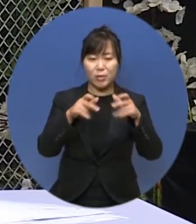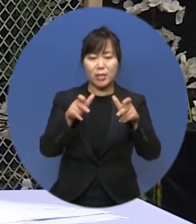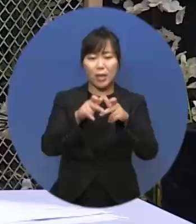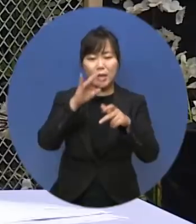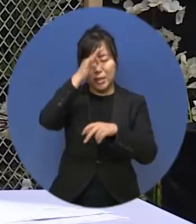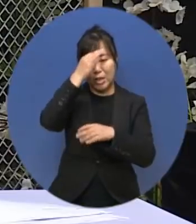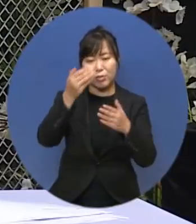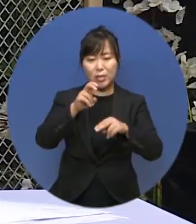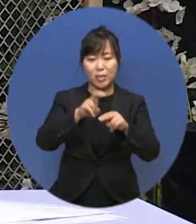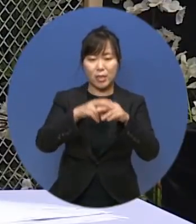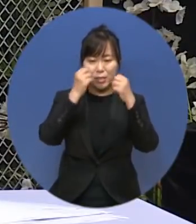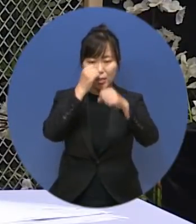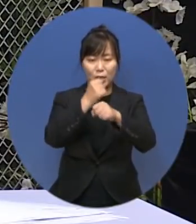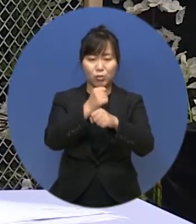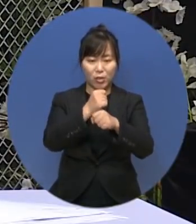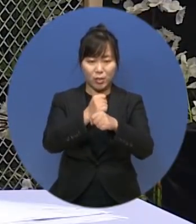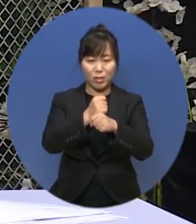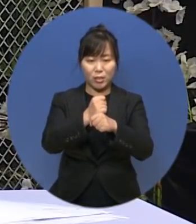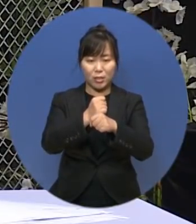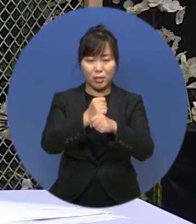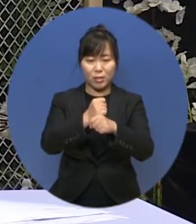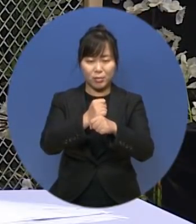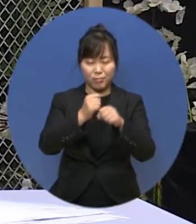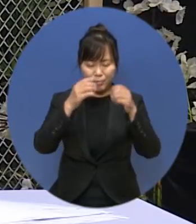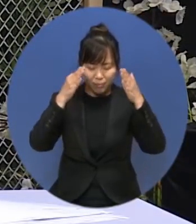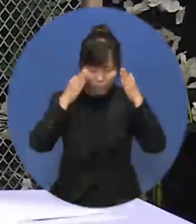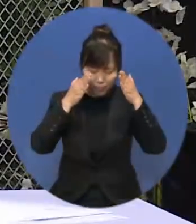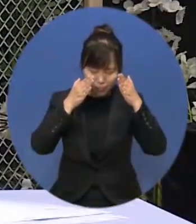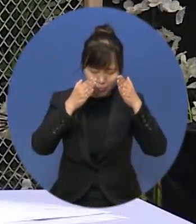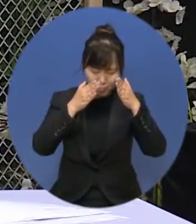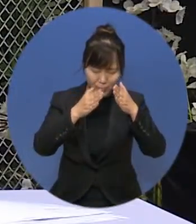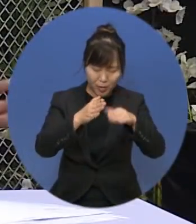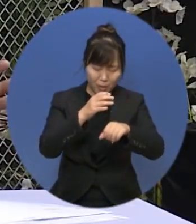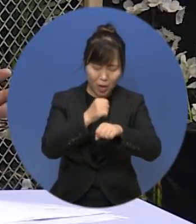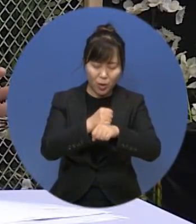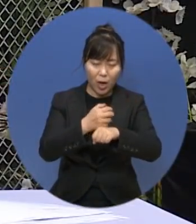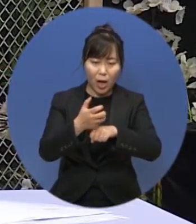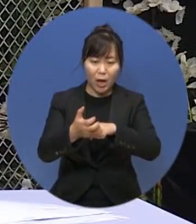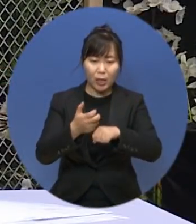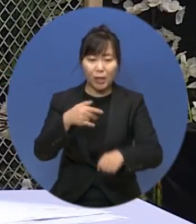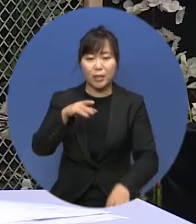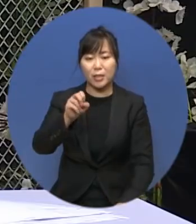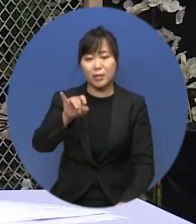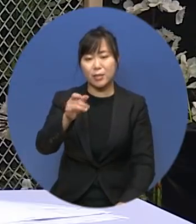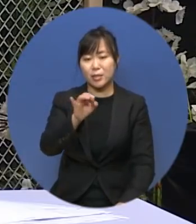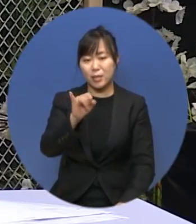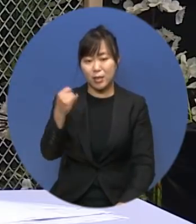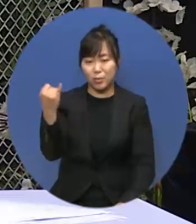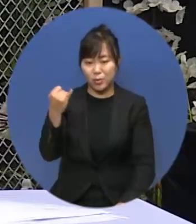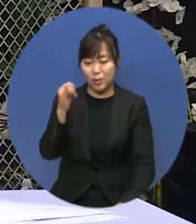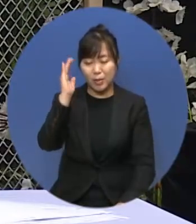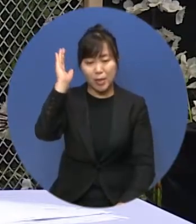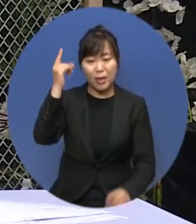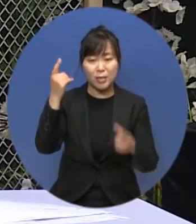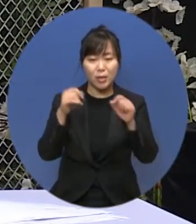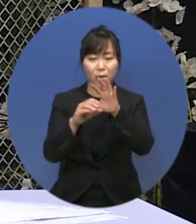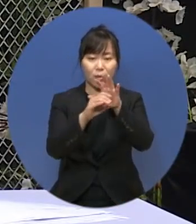예술 일자리를 창출해 나가는 여기에 진력을 하고 아까 장진아 총회장님도 말씀하셨는데